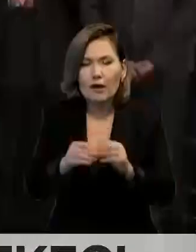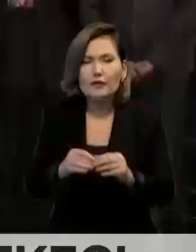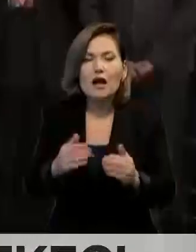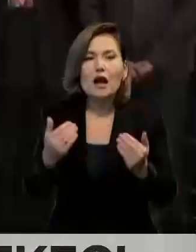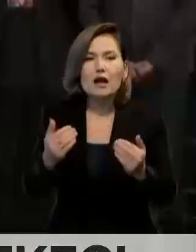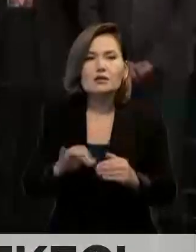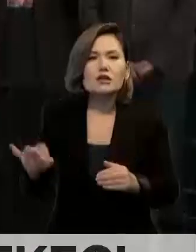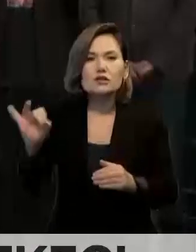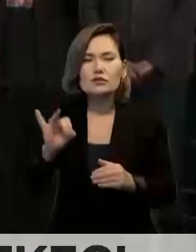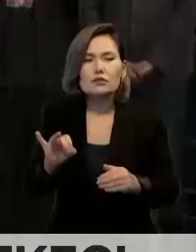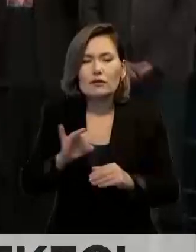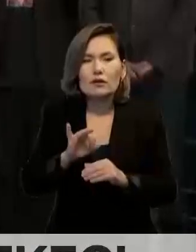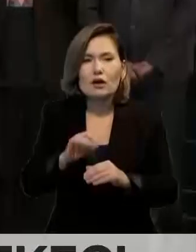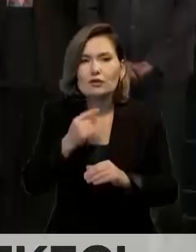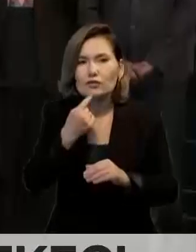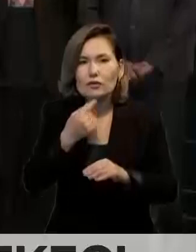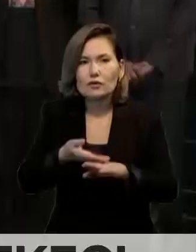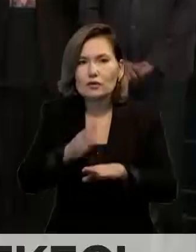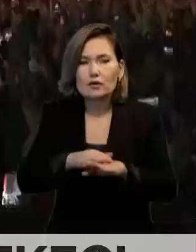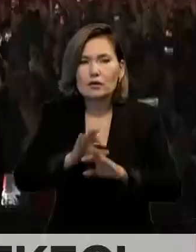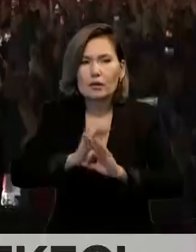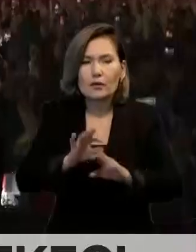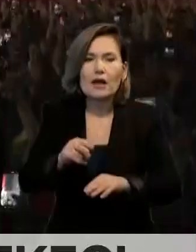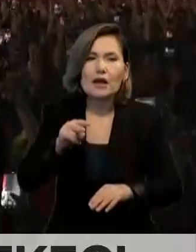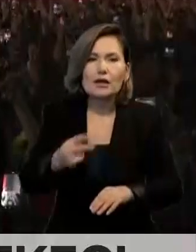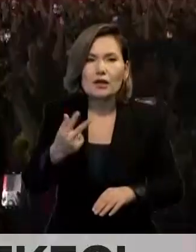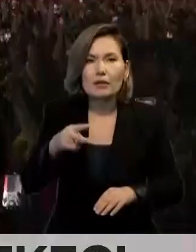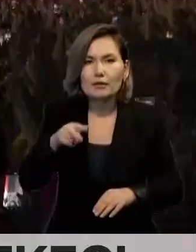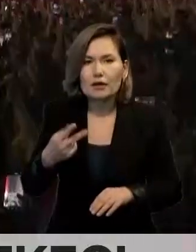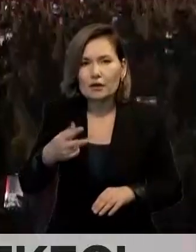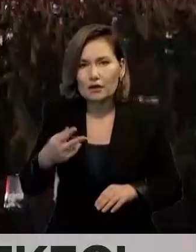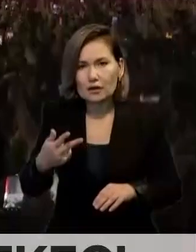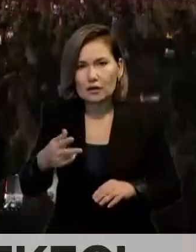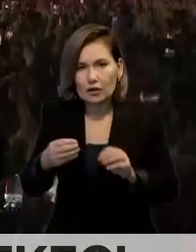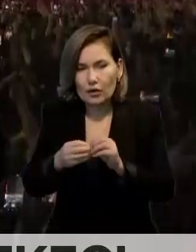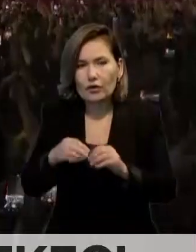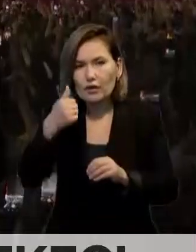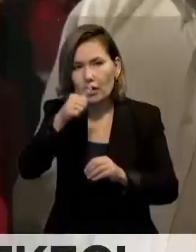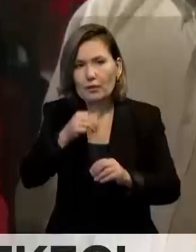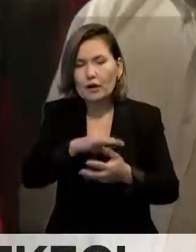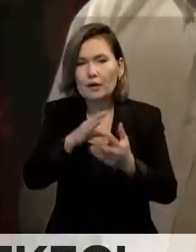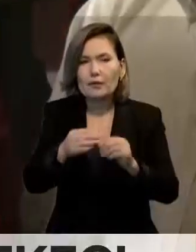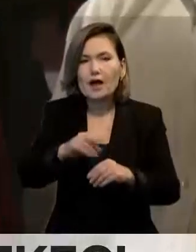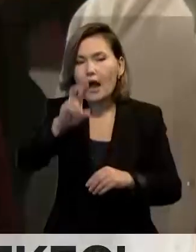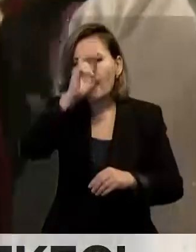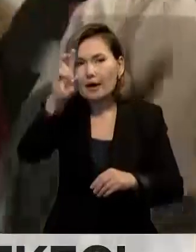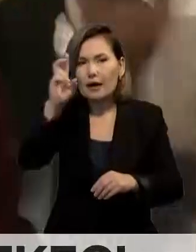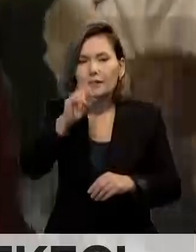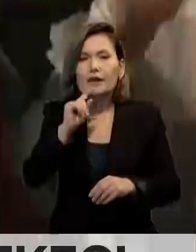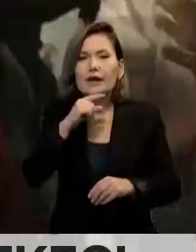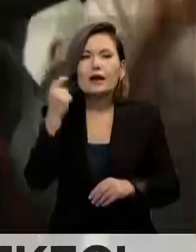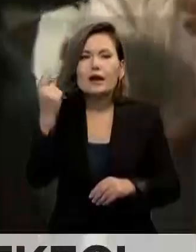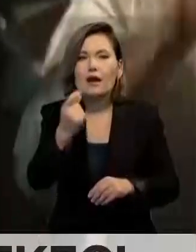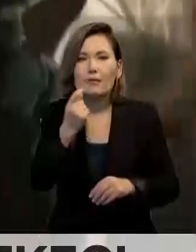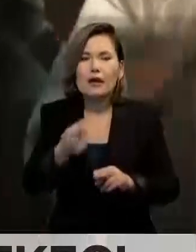бірақ сарапшылардың айтуынша Лула 2003 пен 2010 жылдар аралығында ел басқарған кезде Бразилия экономикасы мен